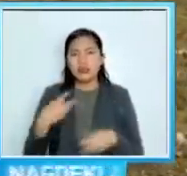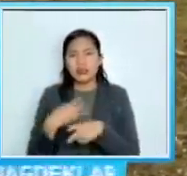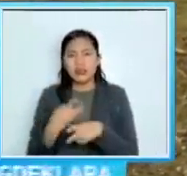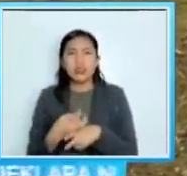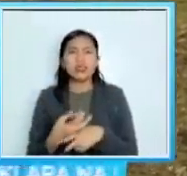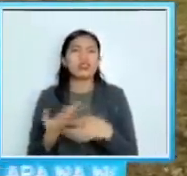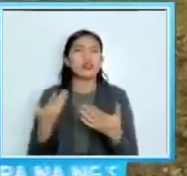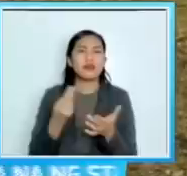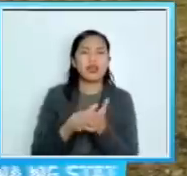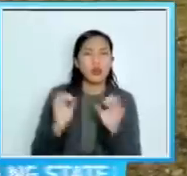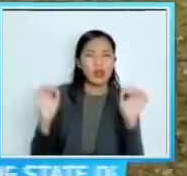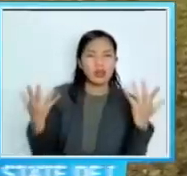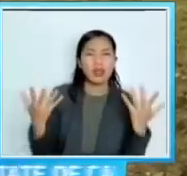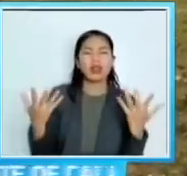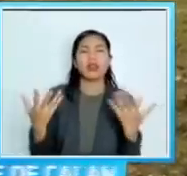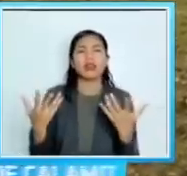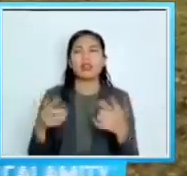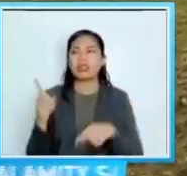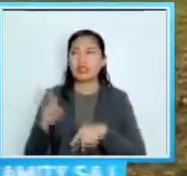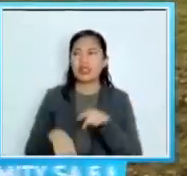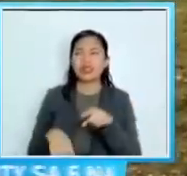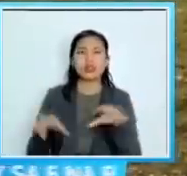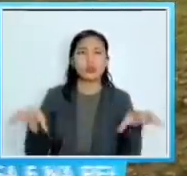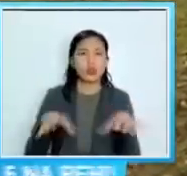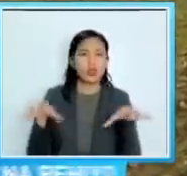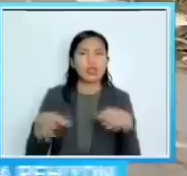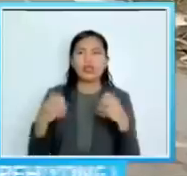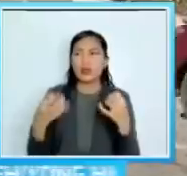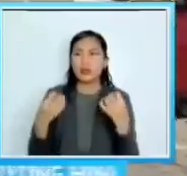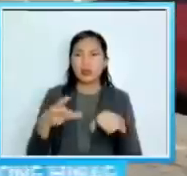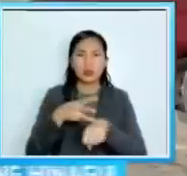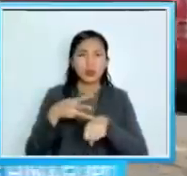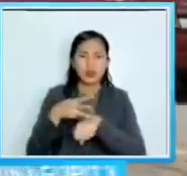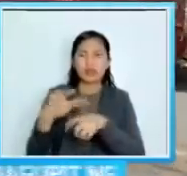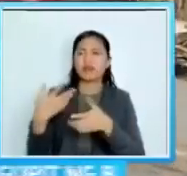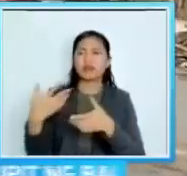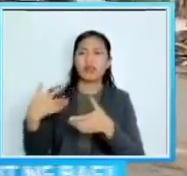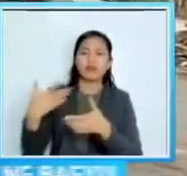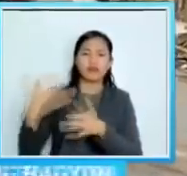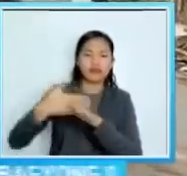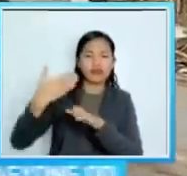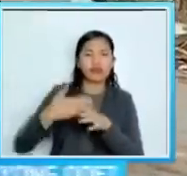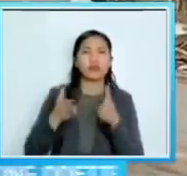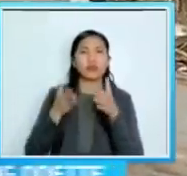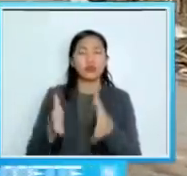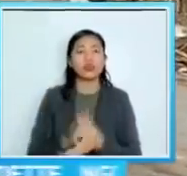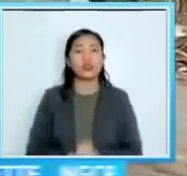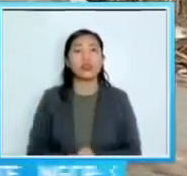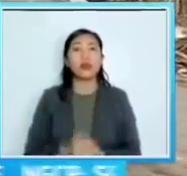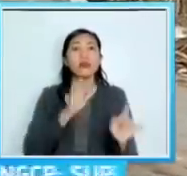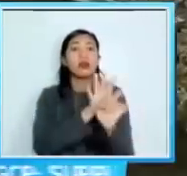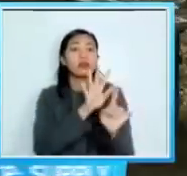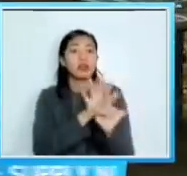kami maghanap buhay kaya ang dami pang mga kahoy na nagharang sa kalsada. Ilang sikat na destinasyon sa Clarín ang pinadapa